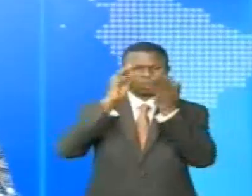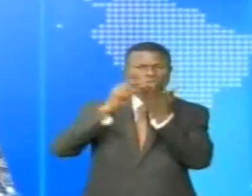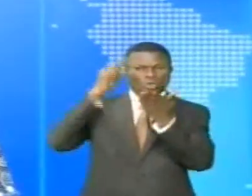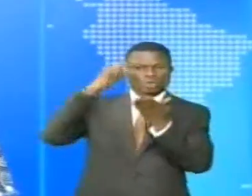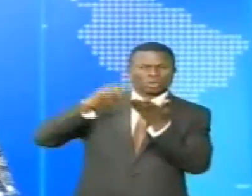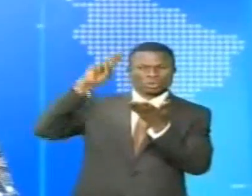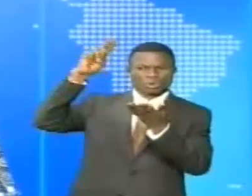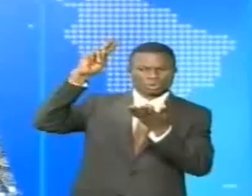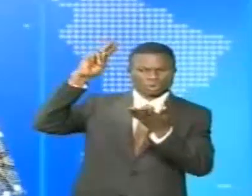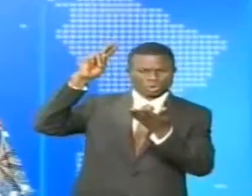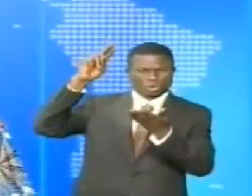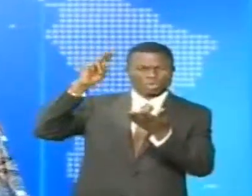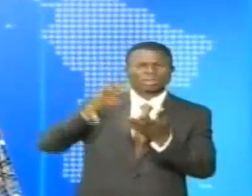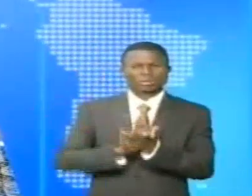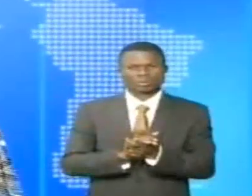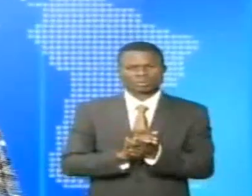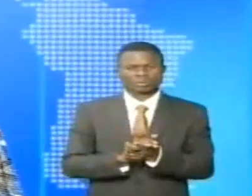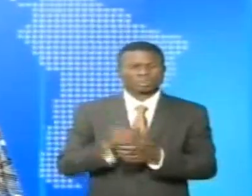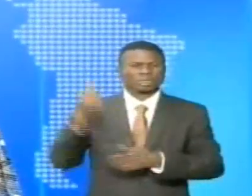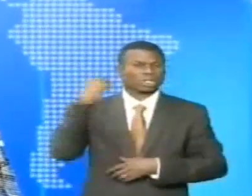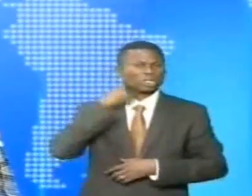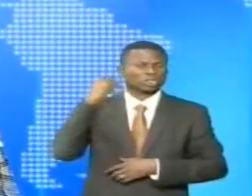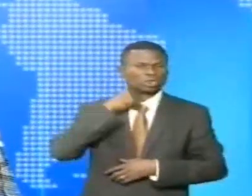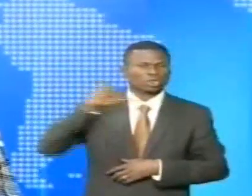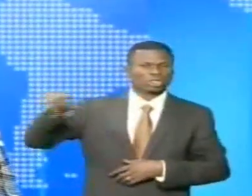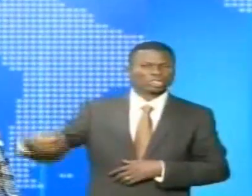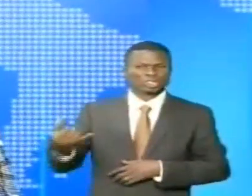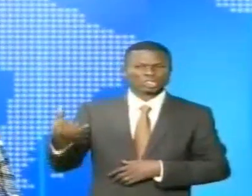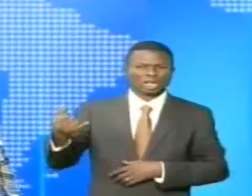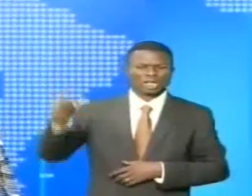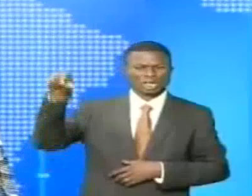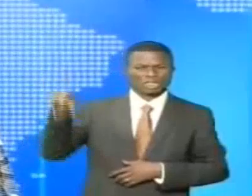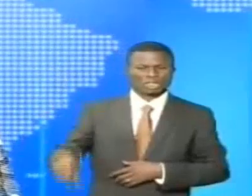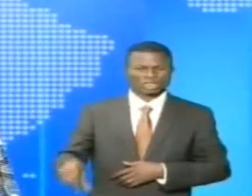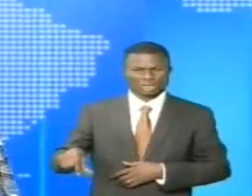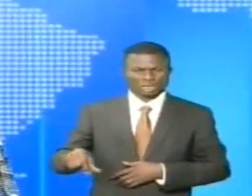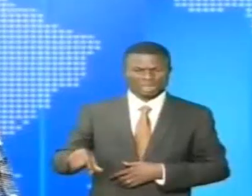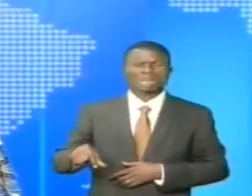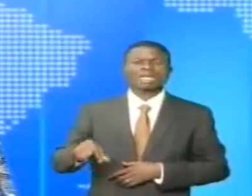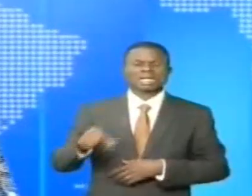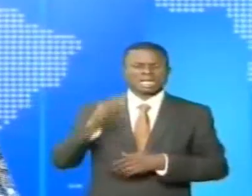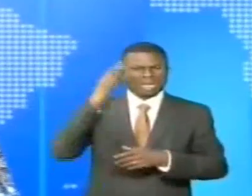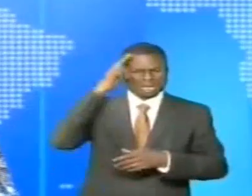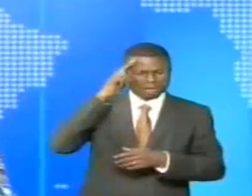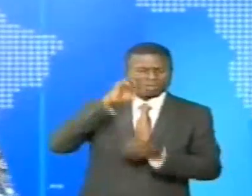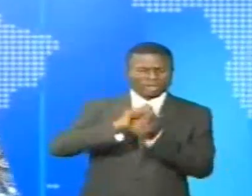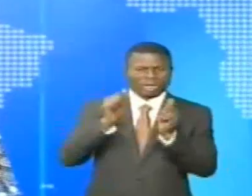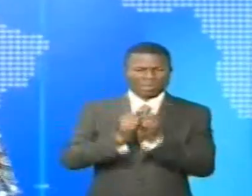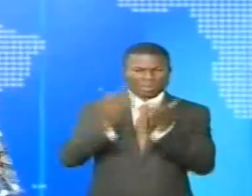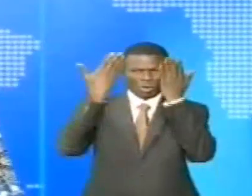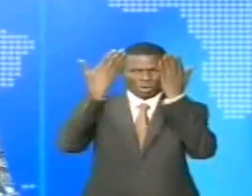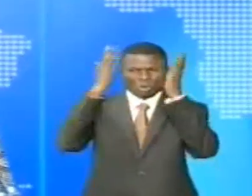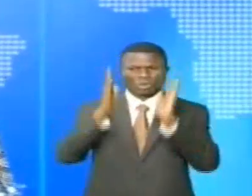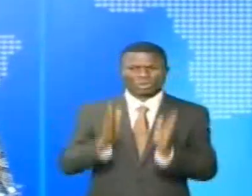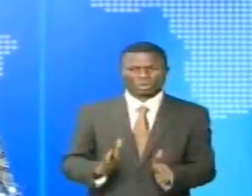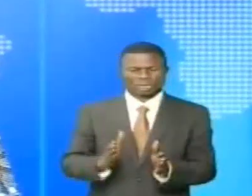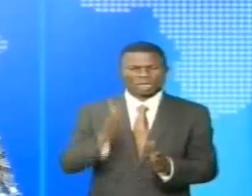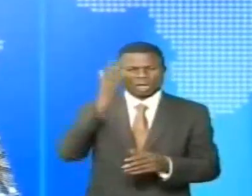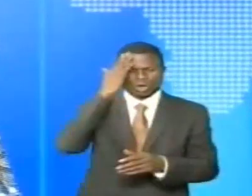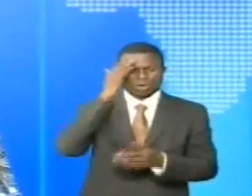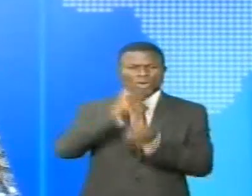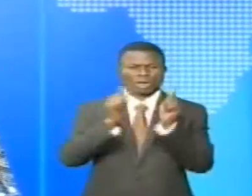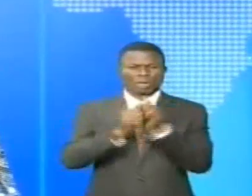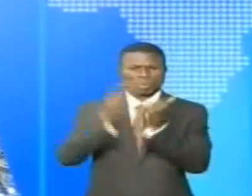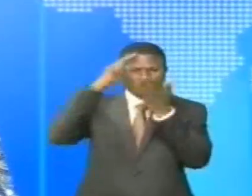et universitaire. Le docteur Jean-Jacques Mouyembe est venu dans sa casquette d'universitaire pour s'enquérir de la situation de l'Université